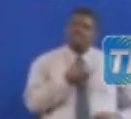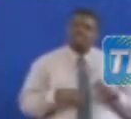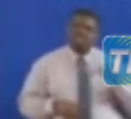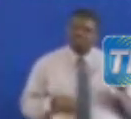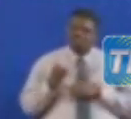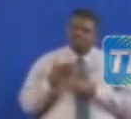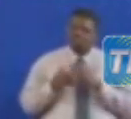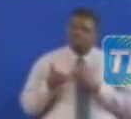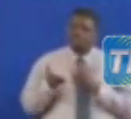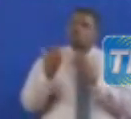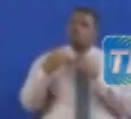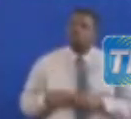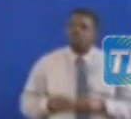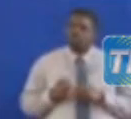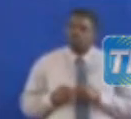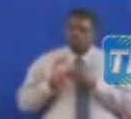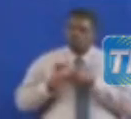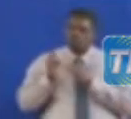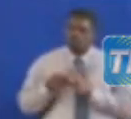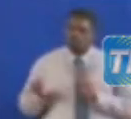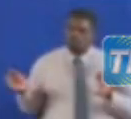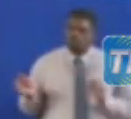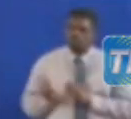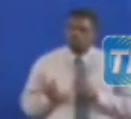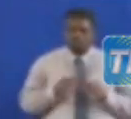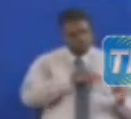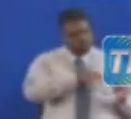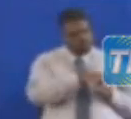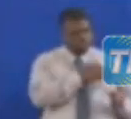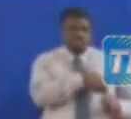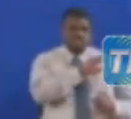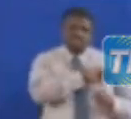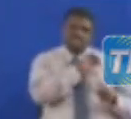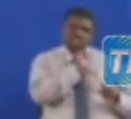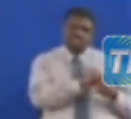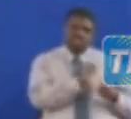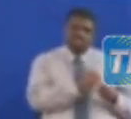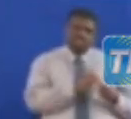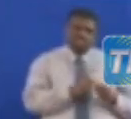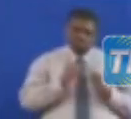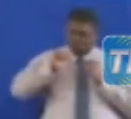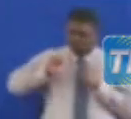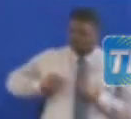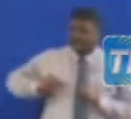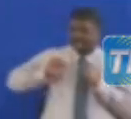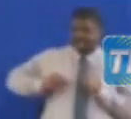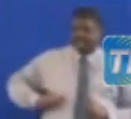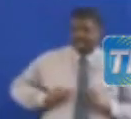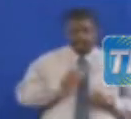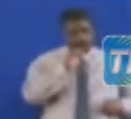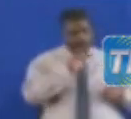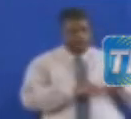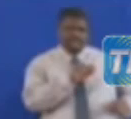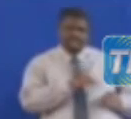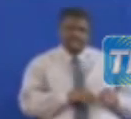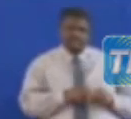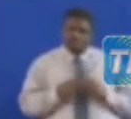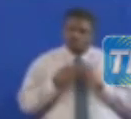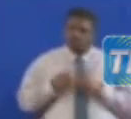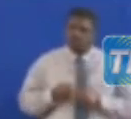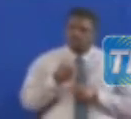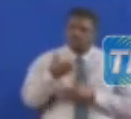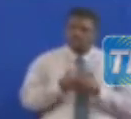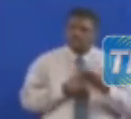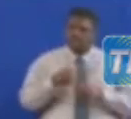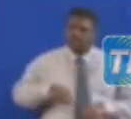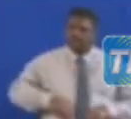na kujenga uwezo na kuratibu utunzaji wa matumizi ya rasilimali, utalii na mila, na kuimarisha hati miliki kwa